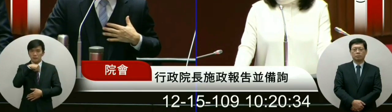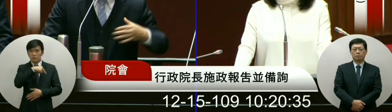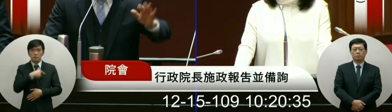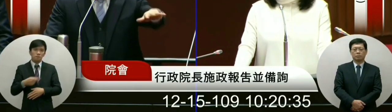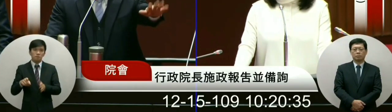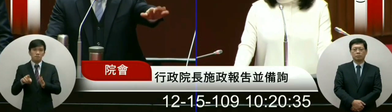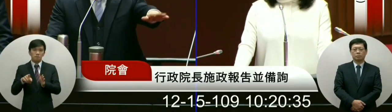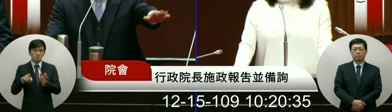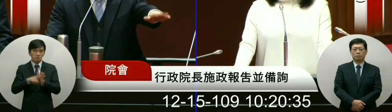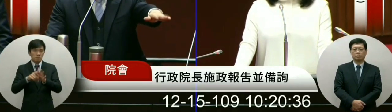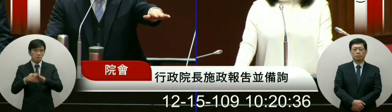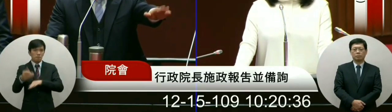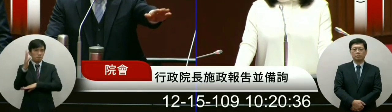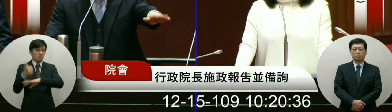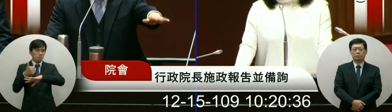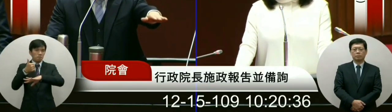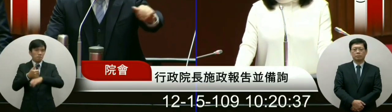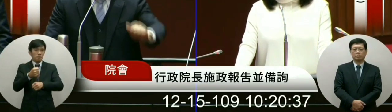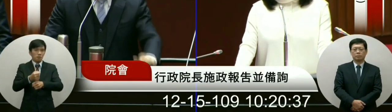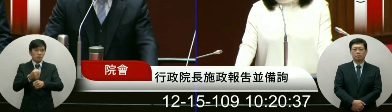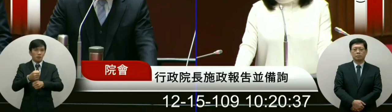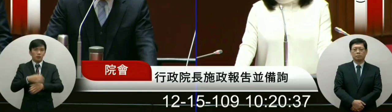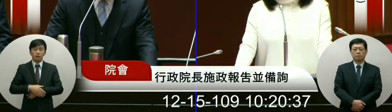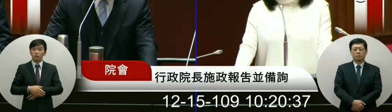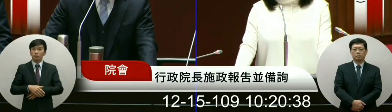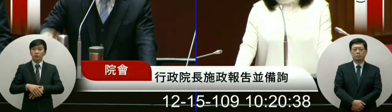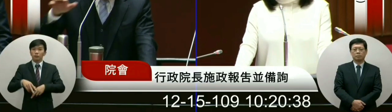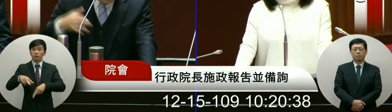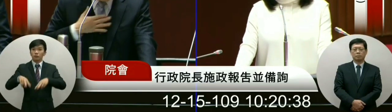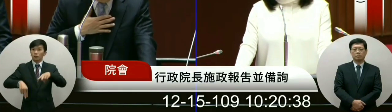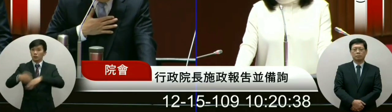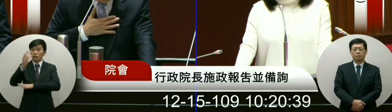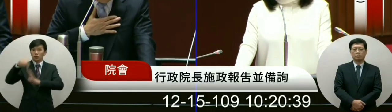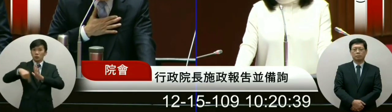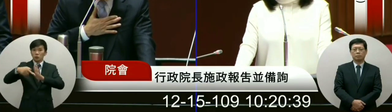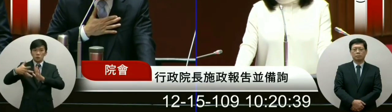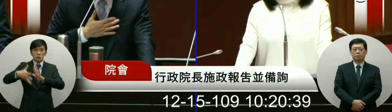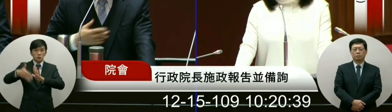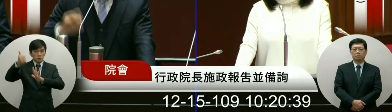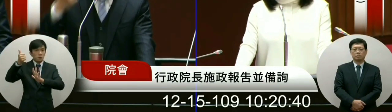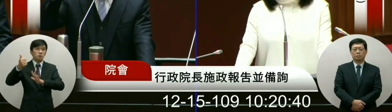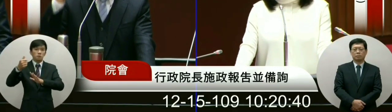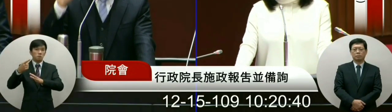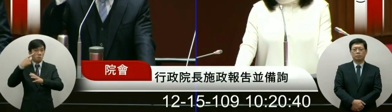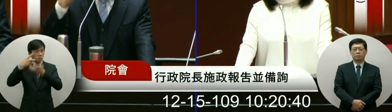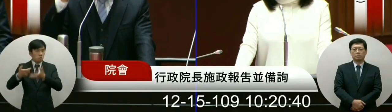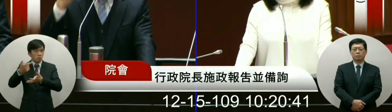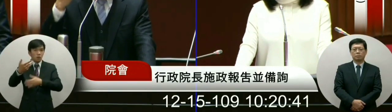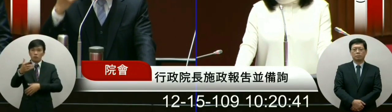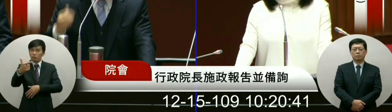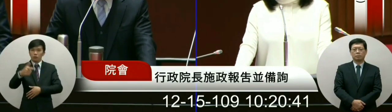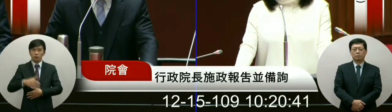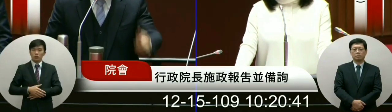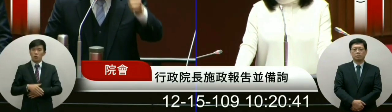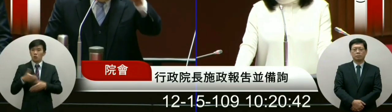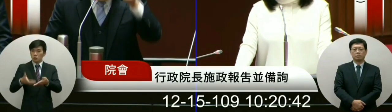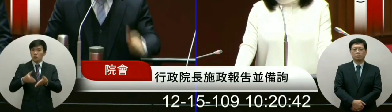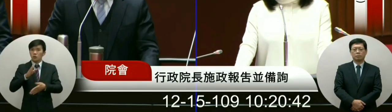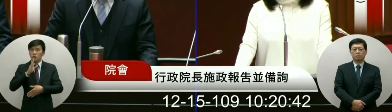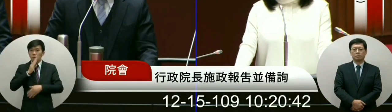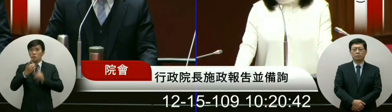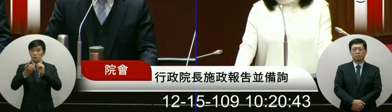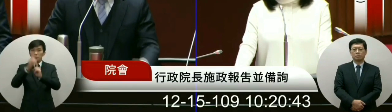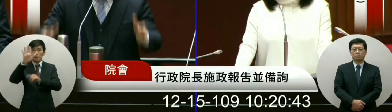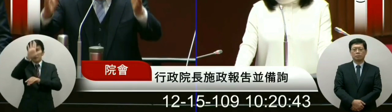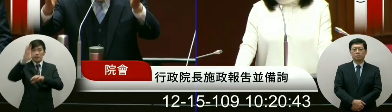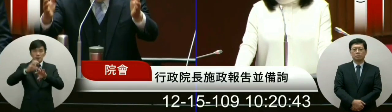人员，我不看重行政院长这个位置，我看重我自己是不是对得起天地，对得